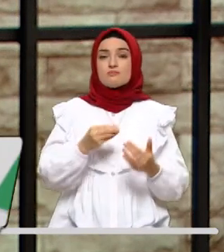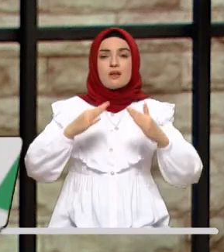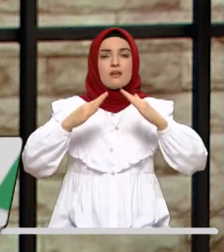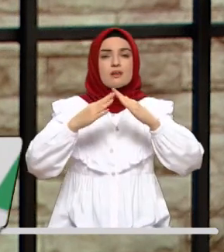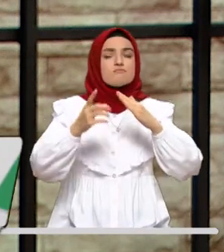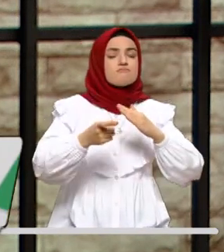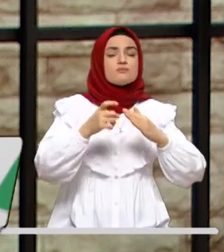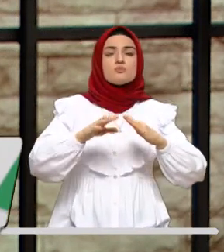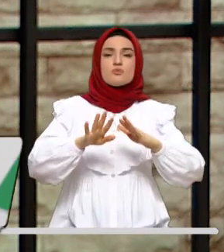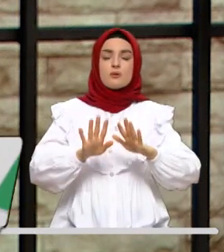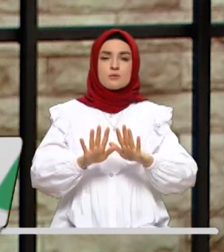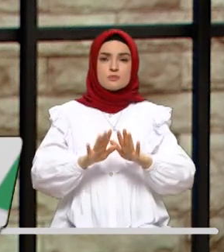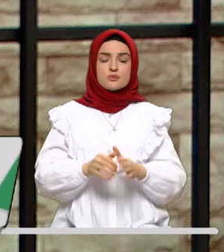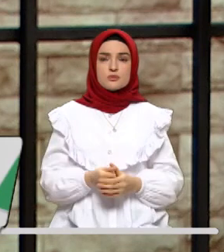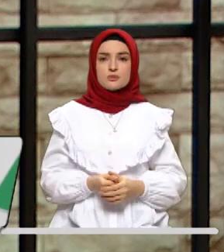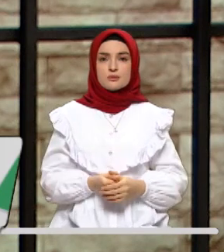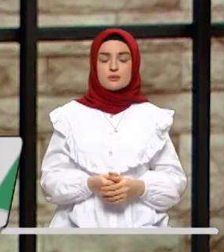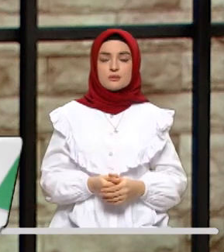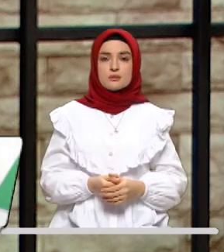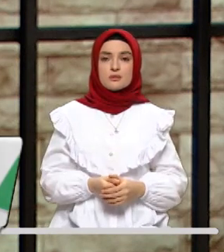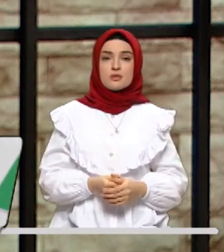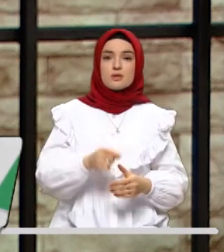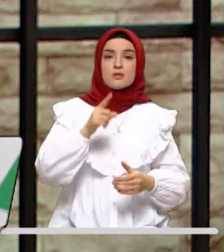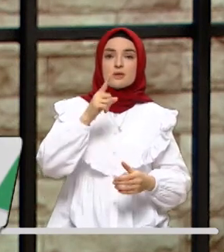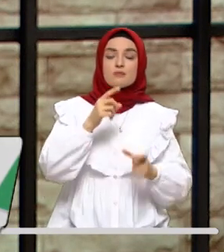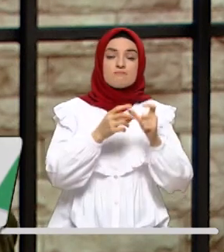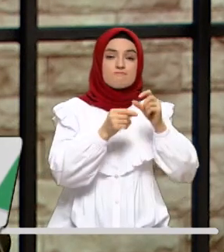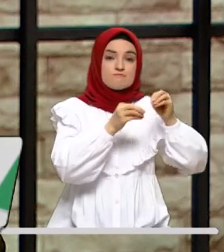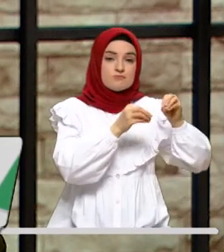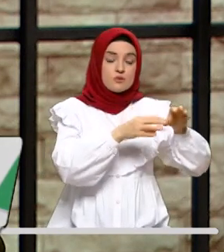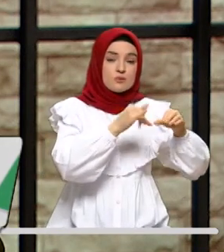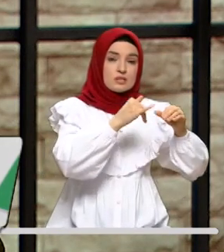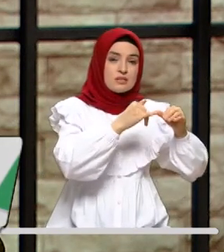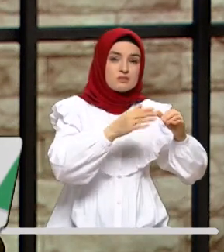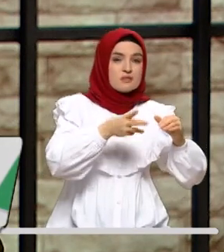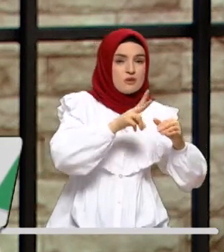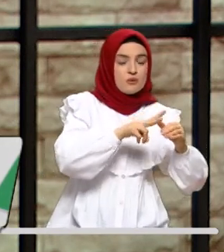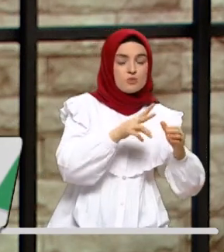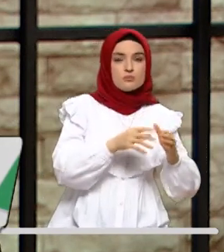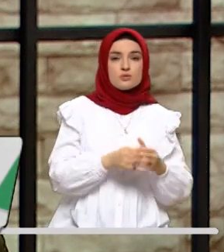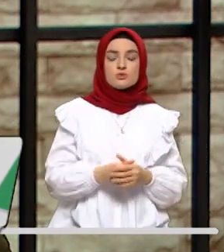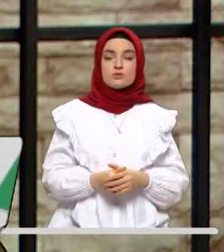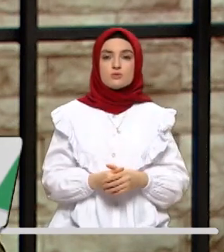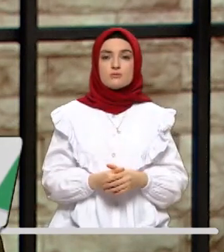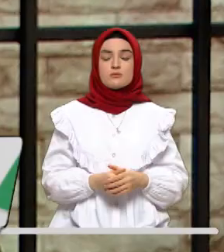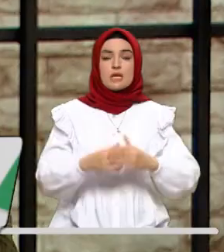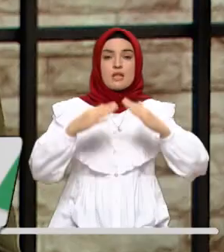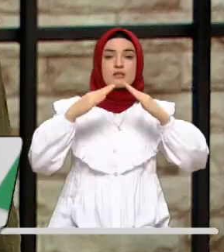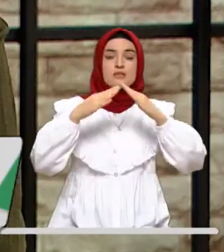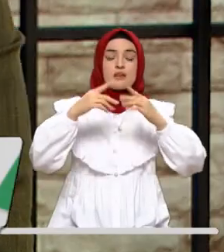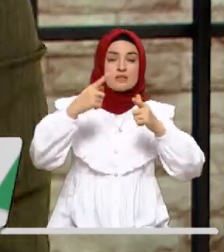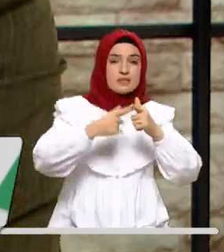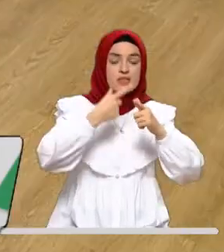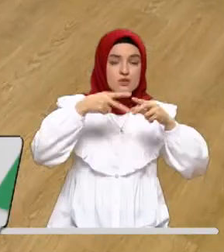bulamamış, ev bulamamış bir çöplüğün yanında hayatını kaybedenler var. Evde kirada oturduğu